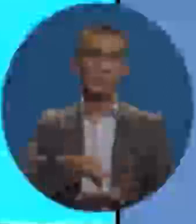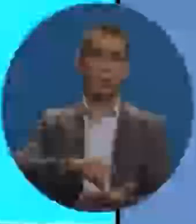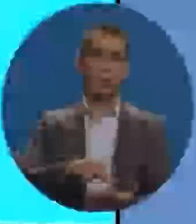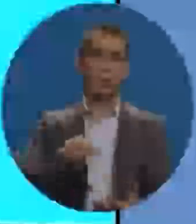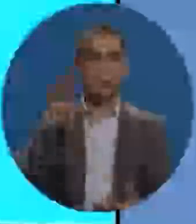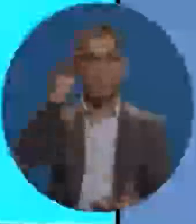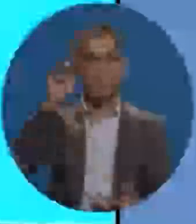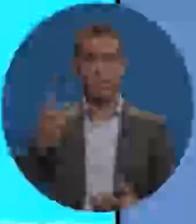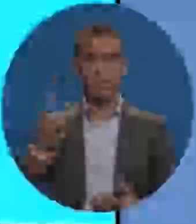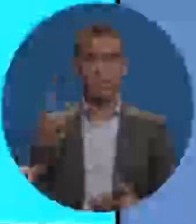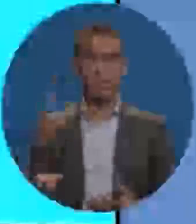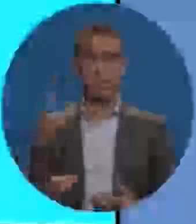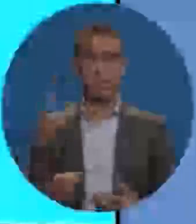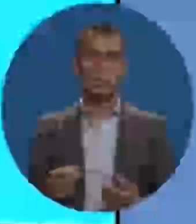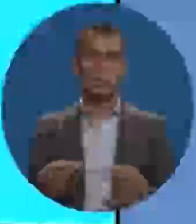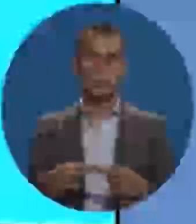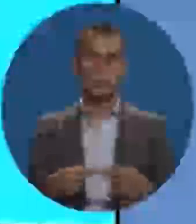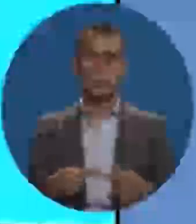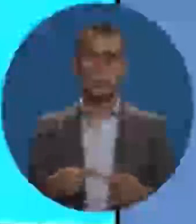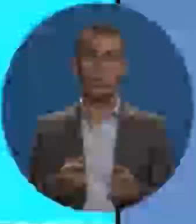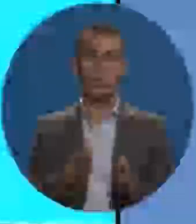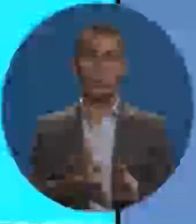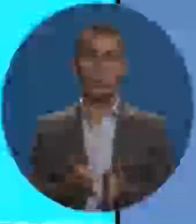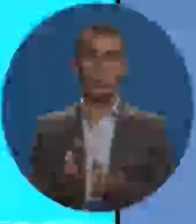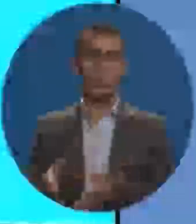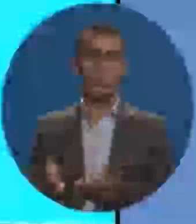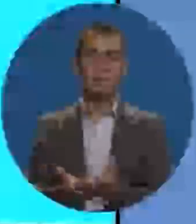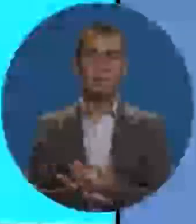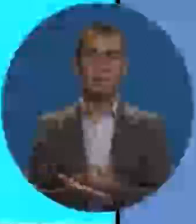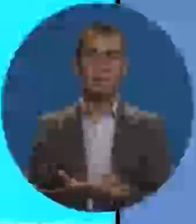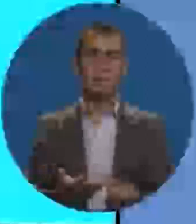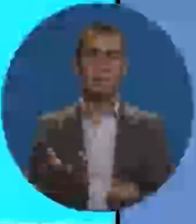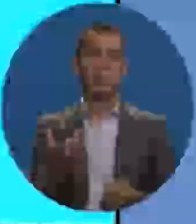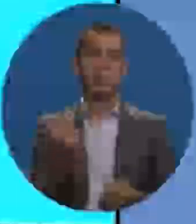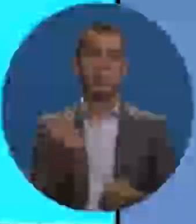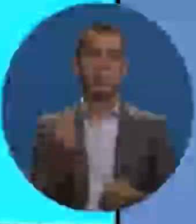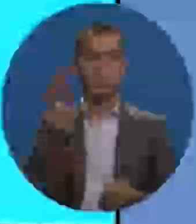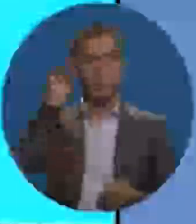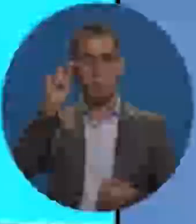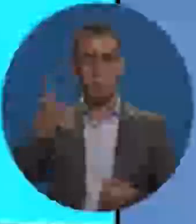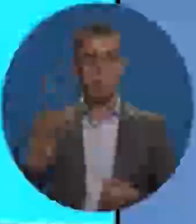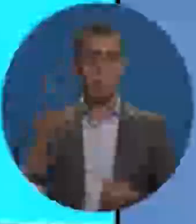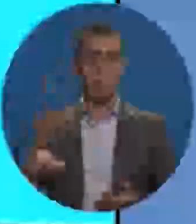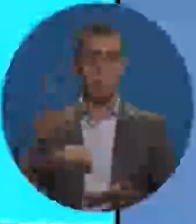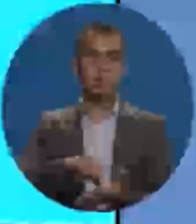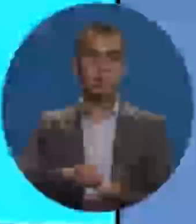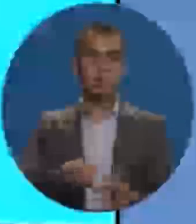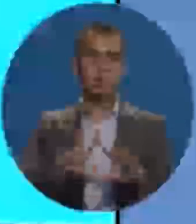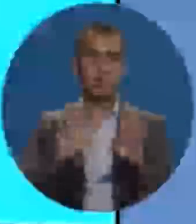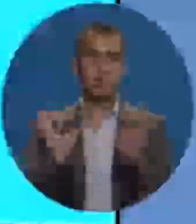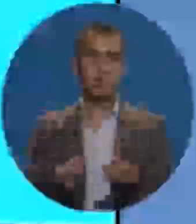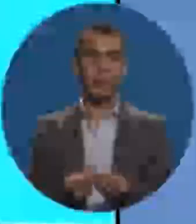анық, ал палыз өнімлеріне қанша оқушы қатынасқаны және барлық қанша